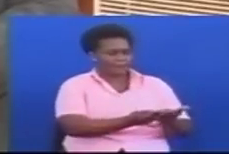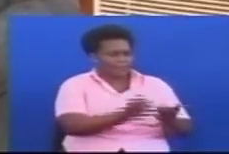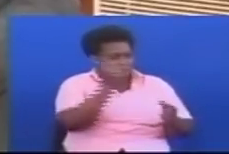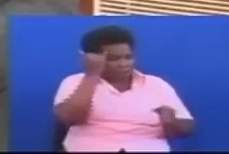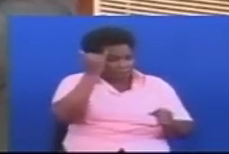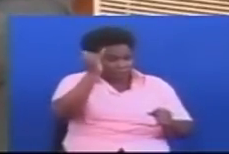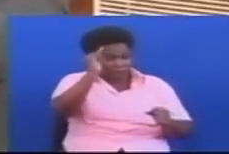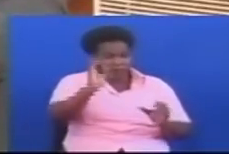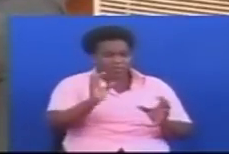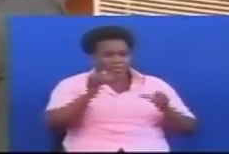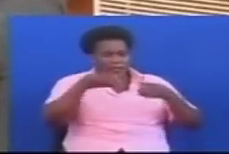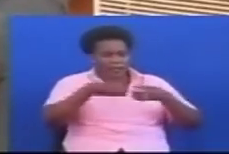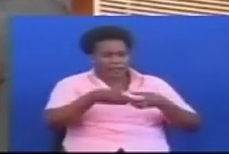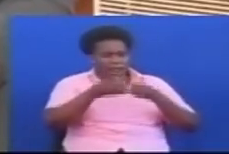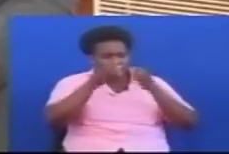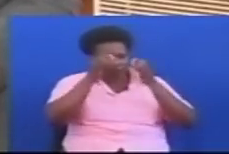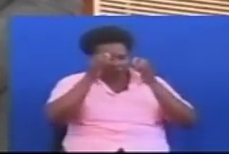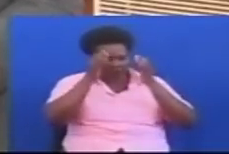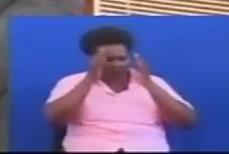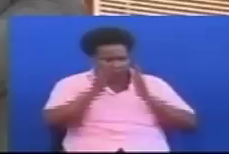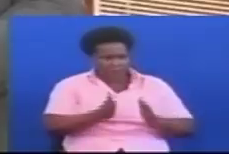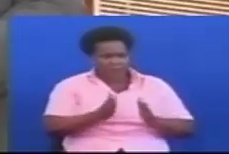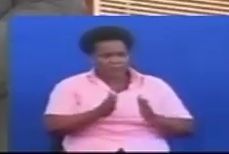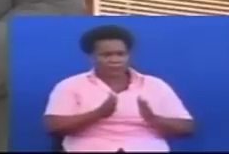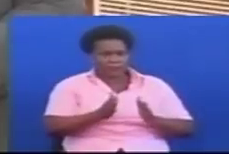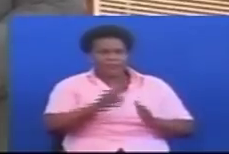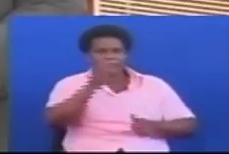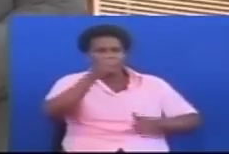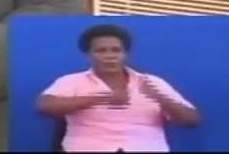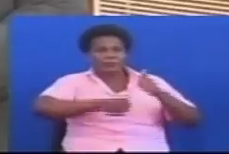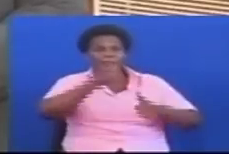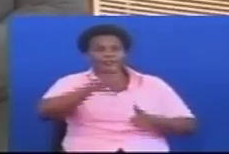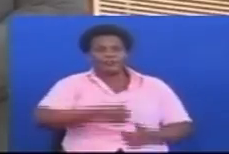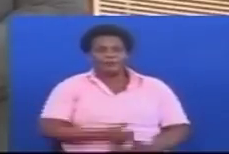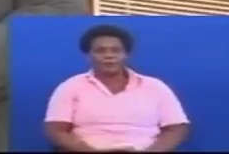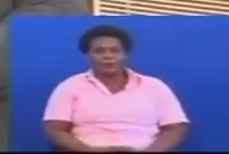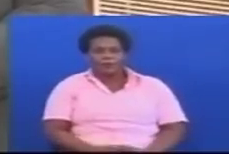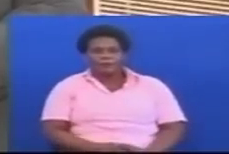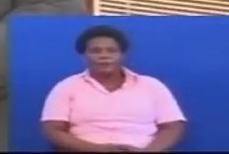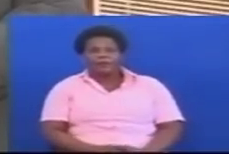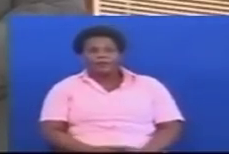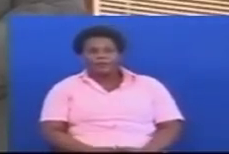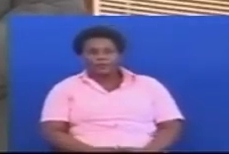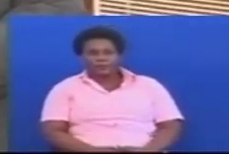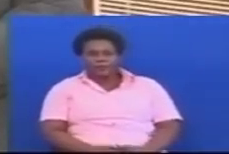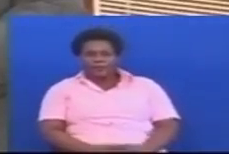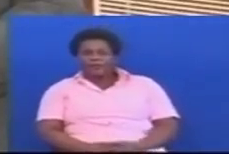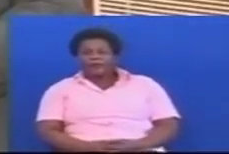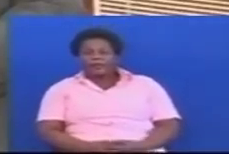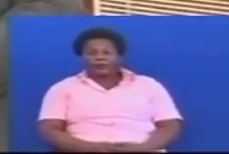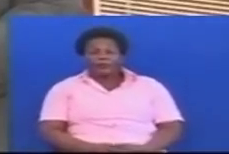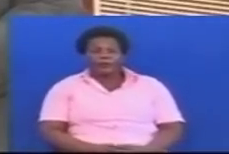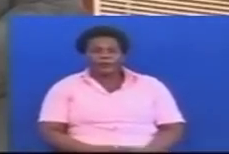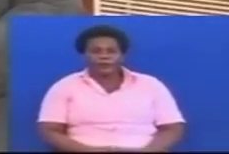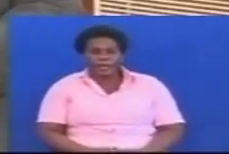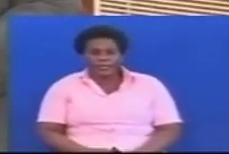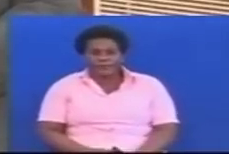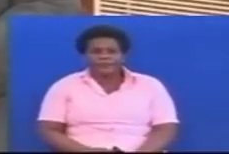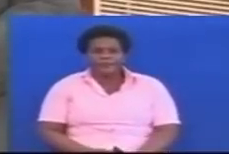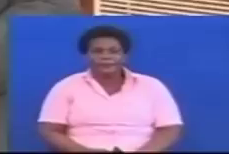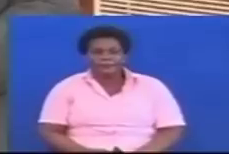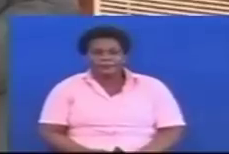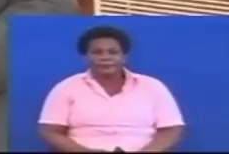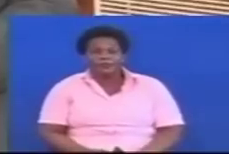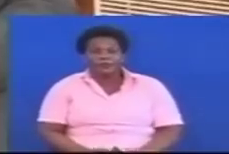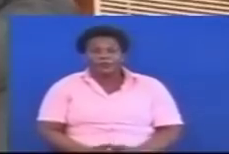hii. Mheshimiwa mwenyekiti, kipekee kabisa naomba nichukue fursa hii adhimu kuwapongeza viongozi wangu